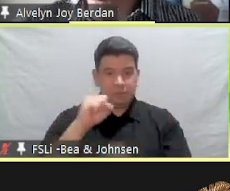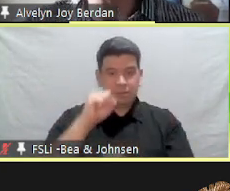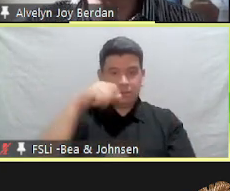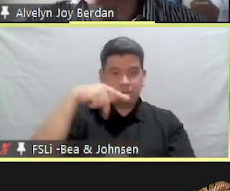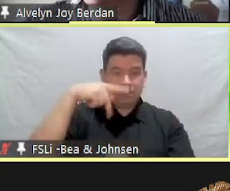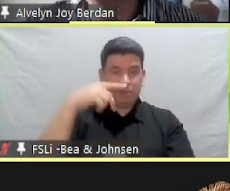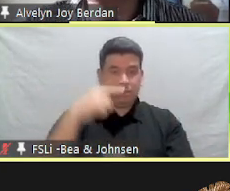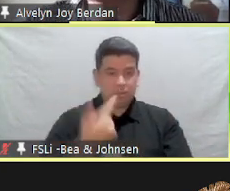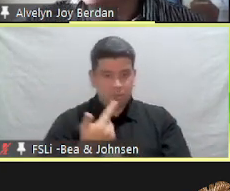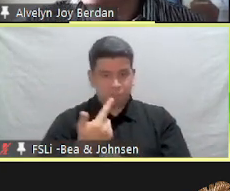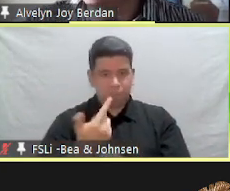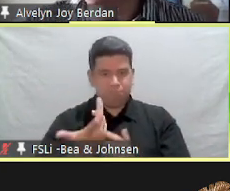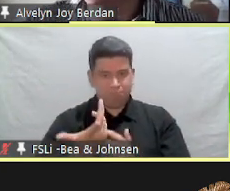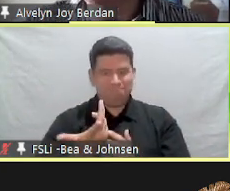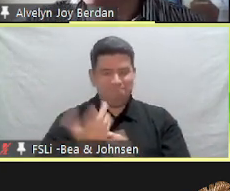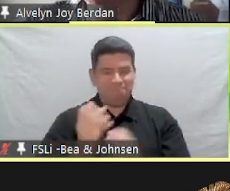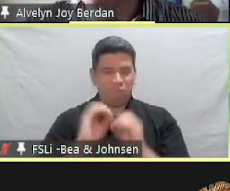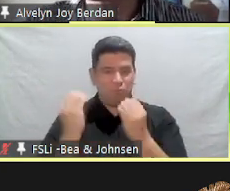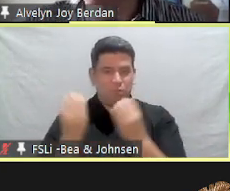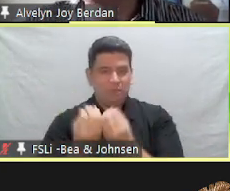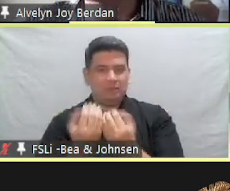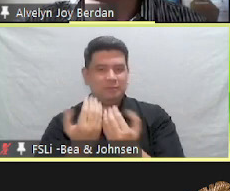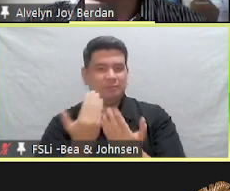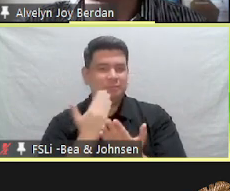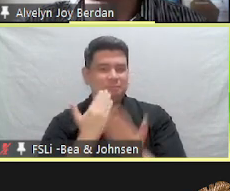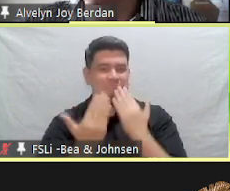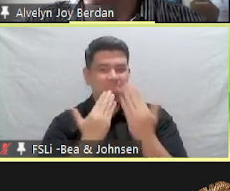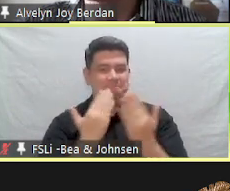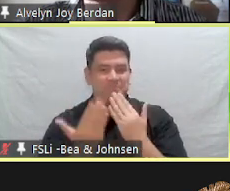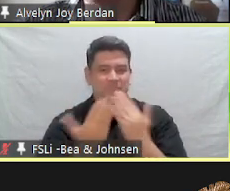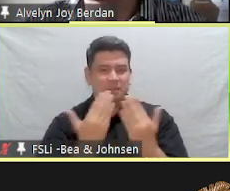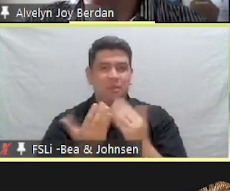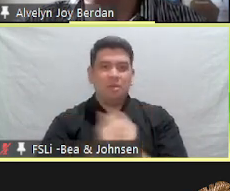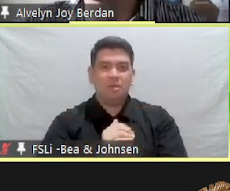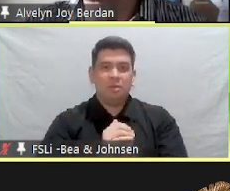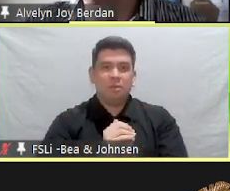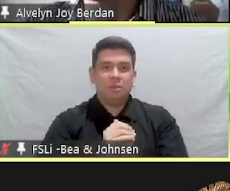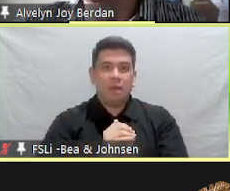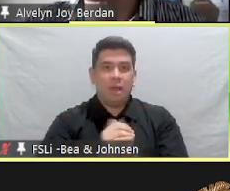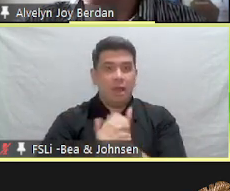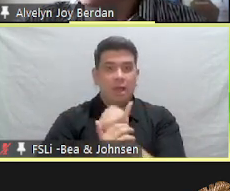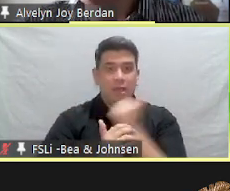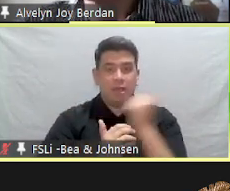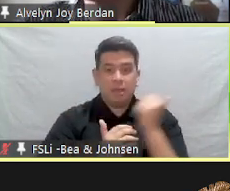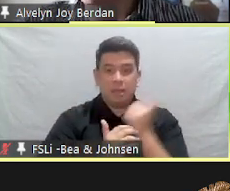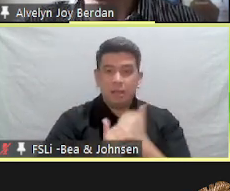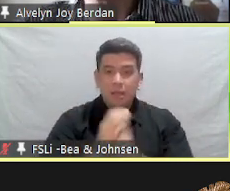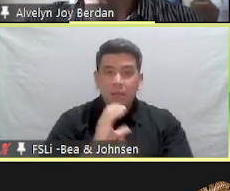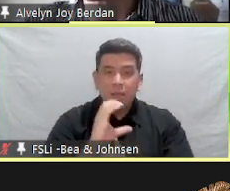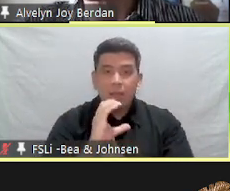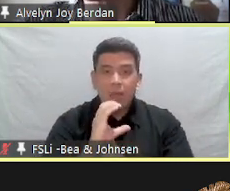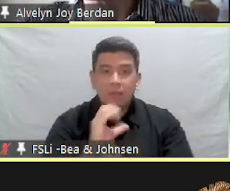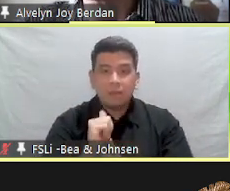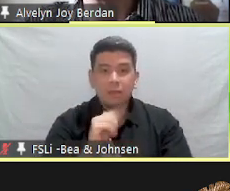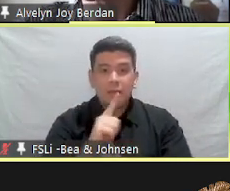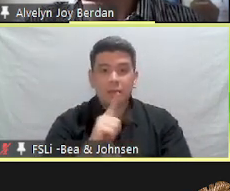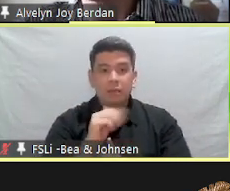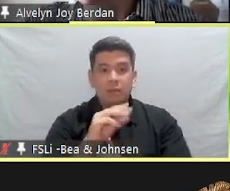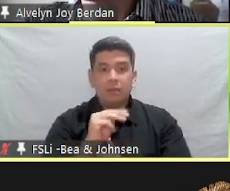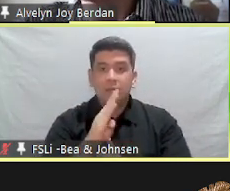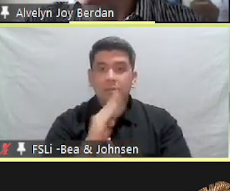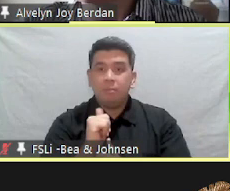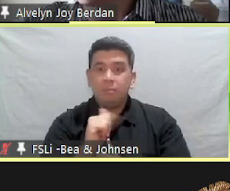So maraming pong salamat at naway makasama pa po natin ang iba pa pong kalambag members mula po sa